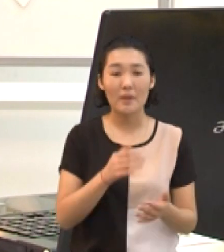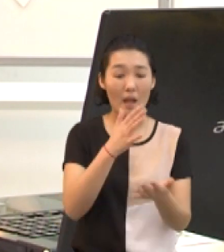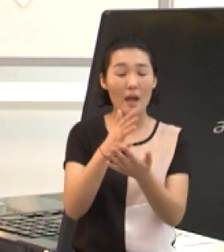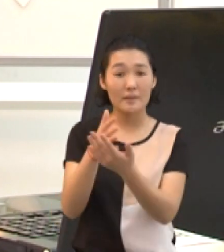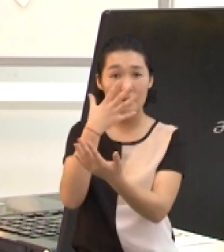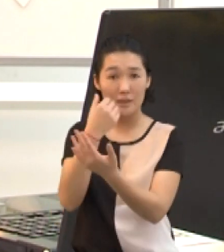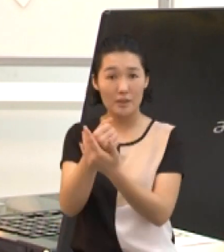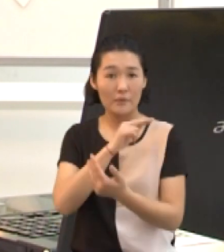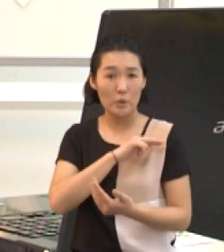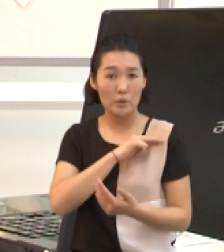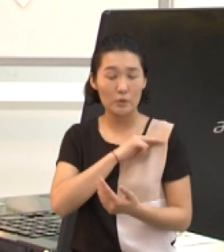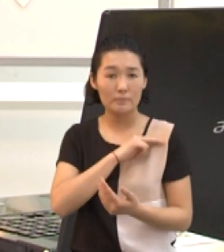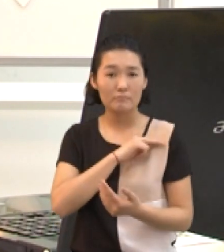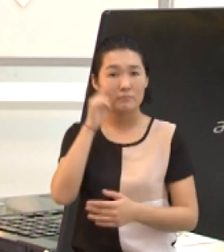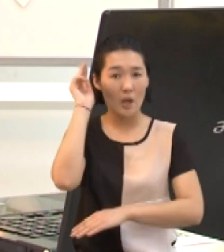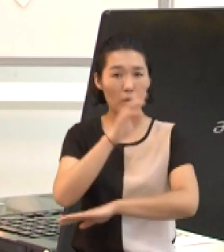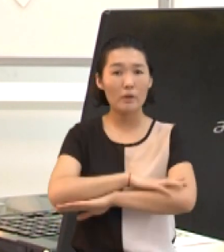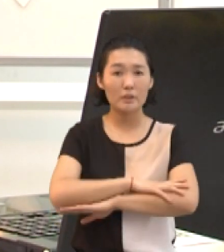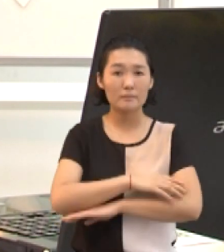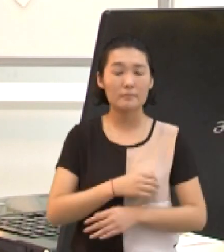Оцените свой труд на уроке.